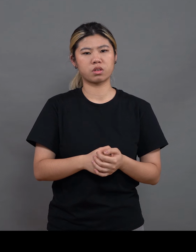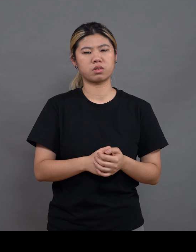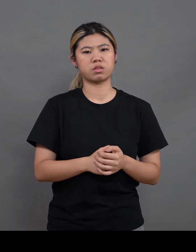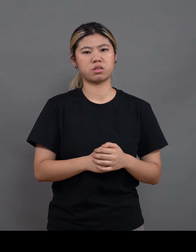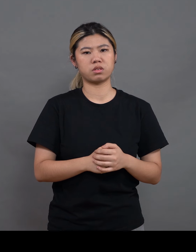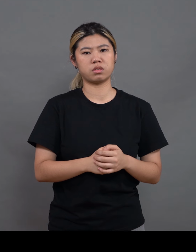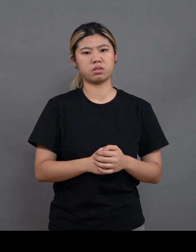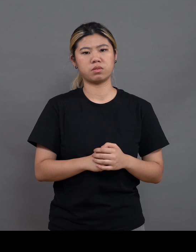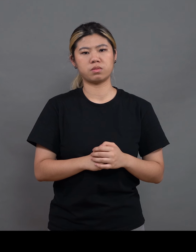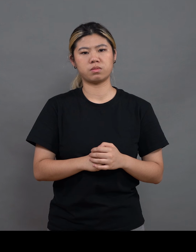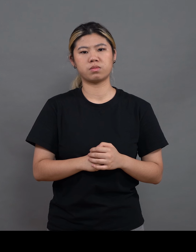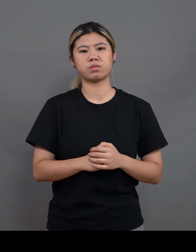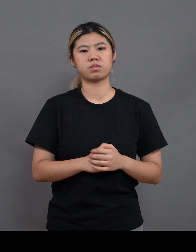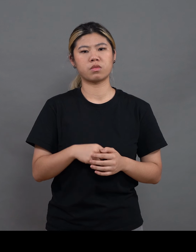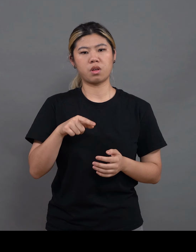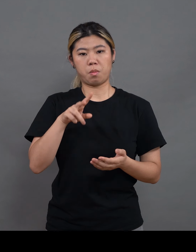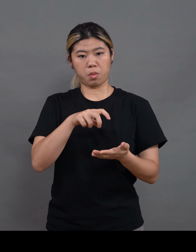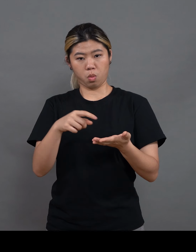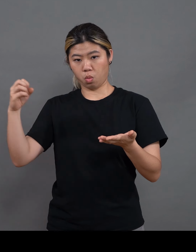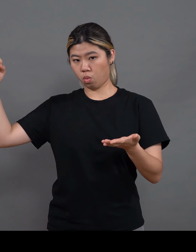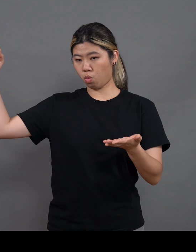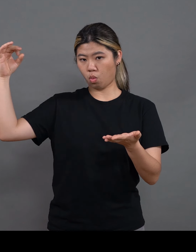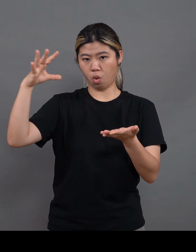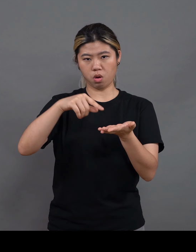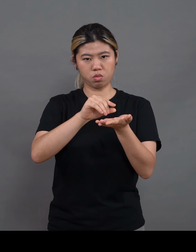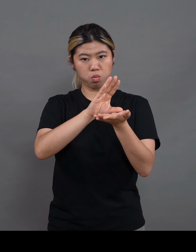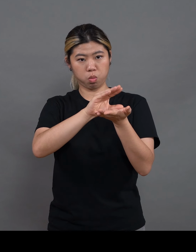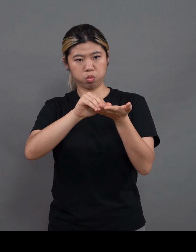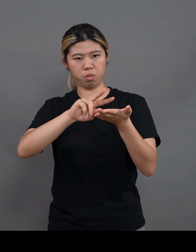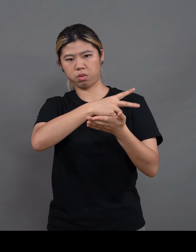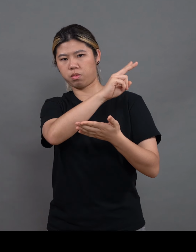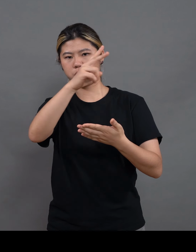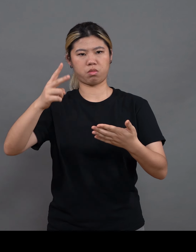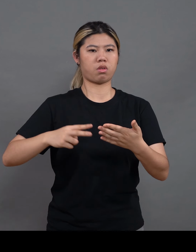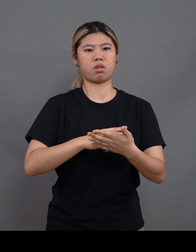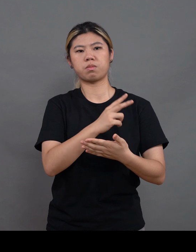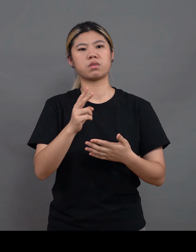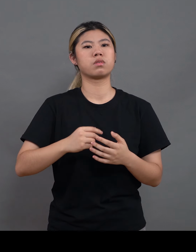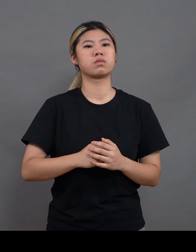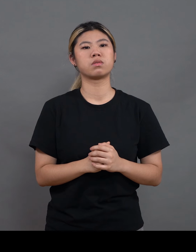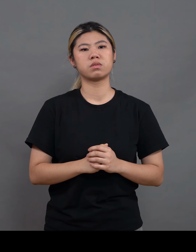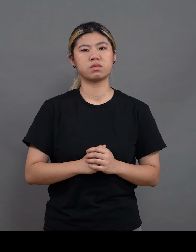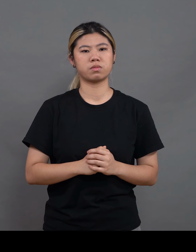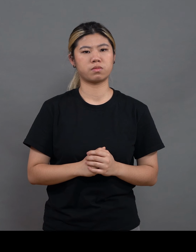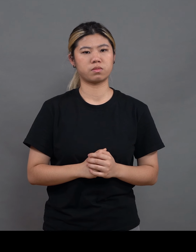和薄和痕迹，然后你会发现这张画完全被那个光给改变了。